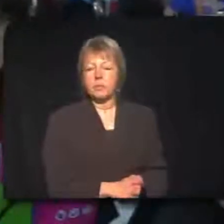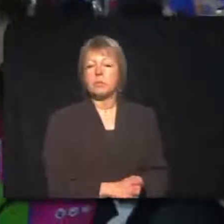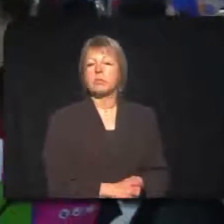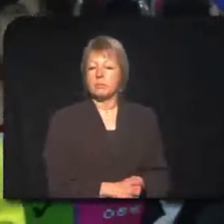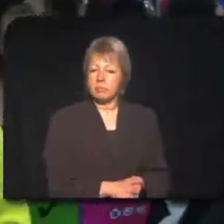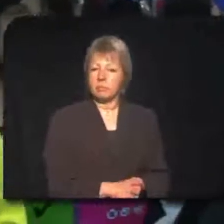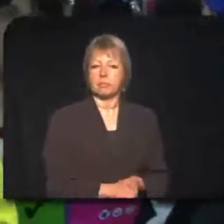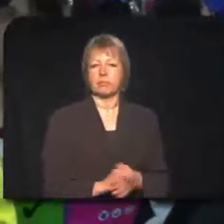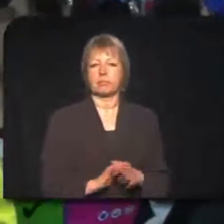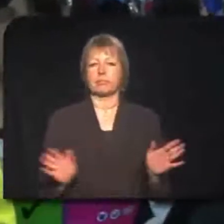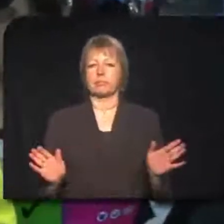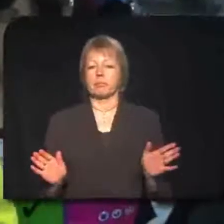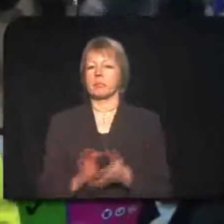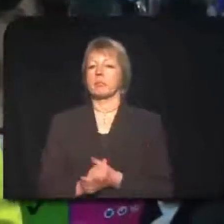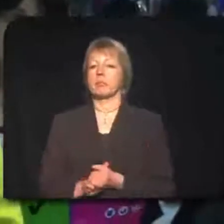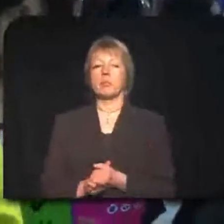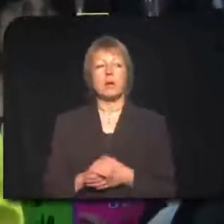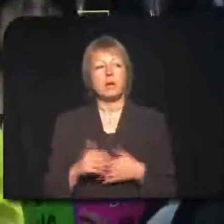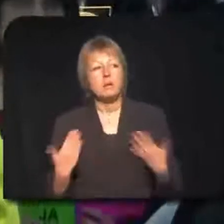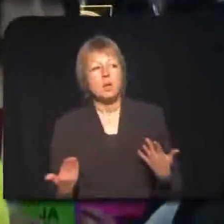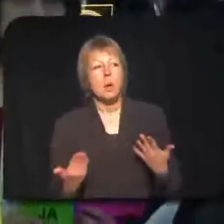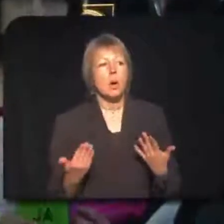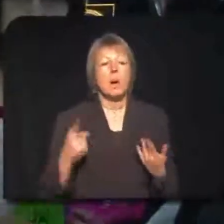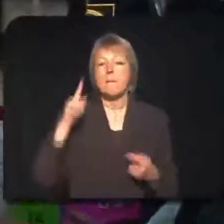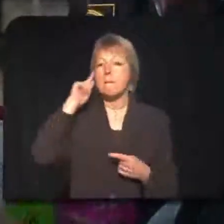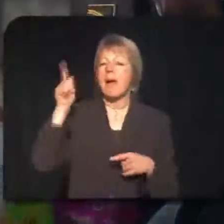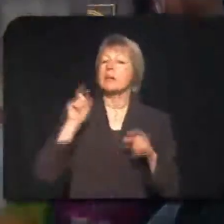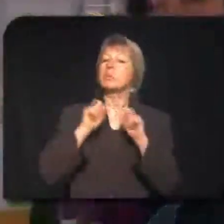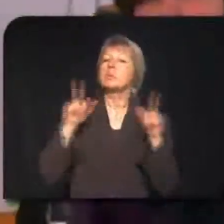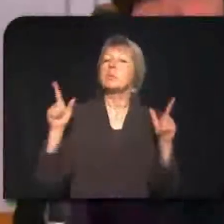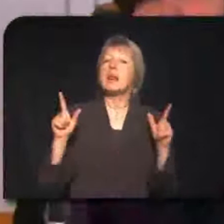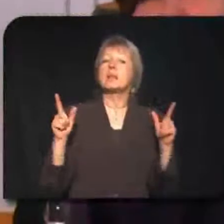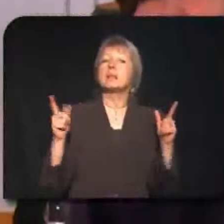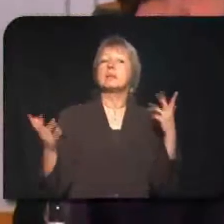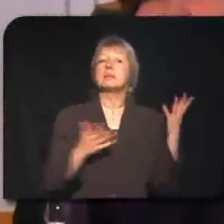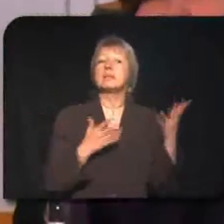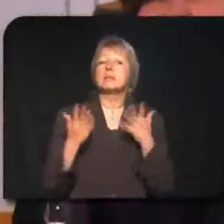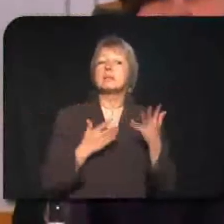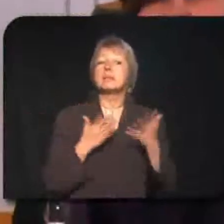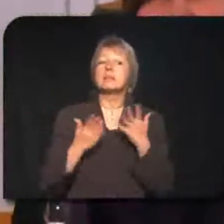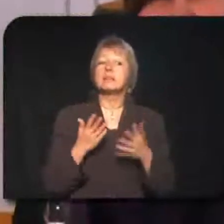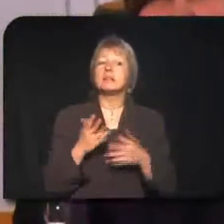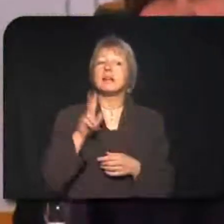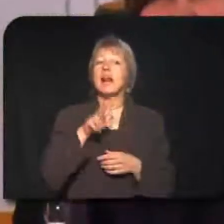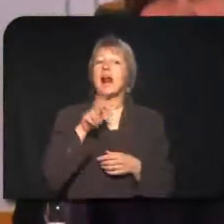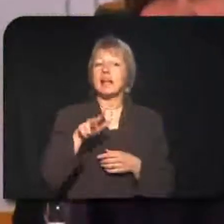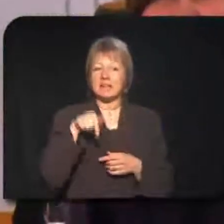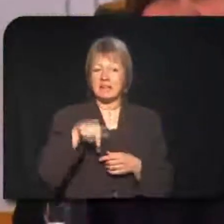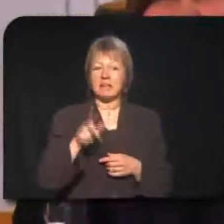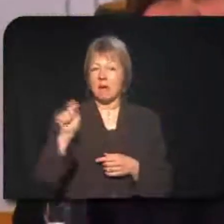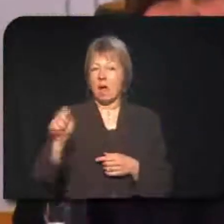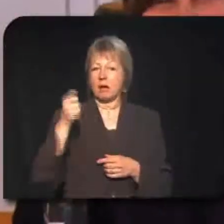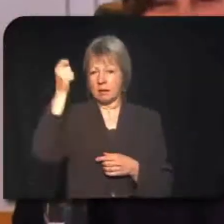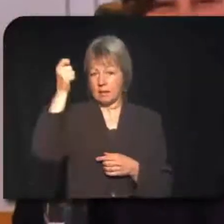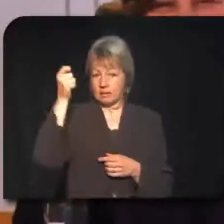okay ich habe meine Meinungsbild bevor wir weitermachen können ähm meines wird 13 bereitet euch vor wer kann sich vorstellen